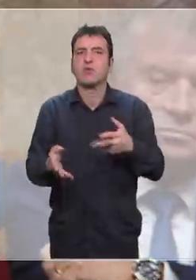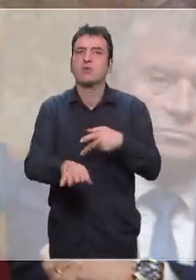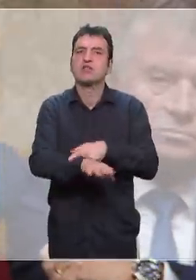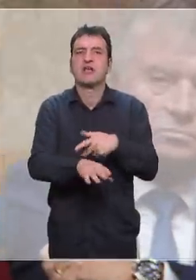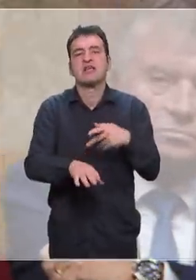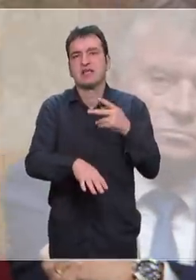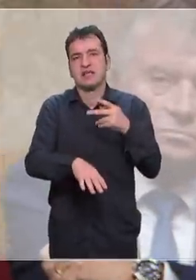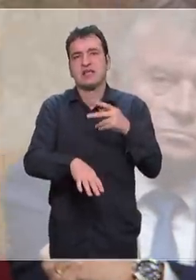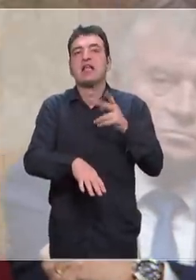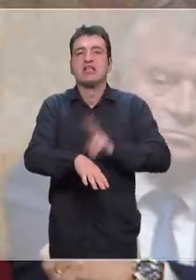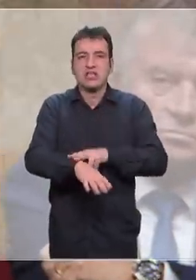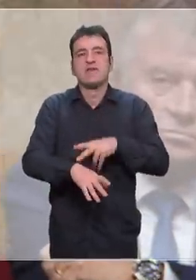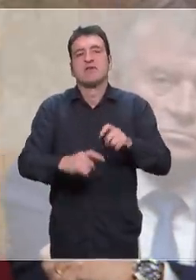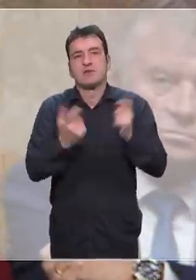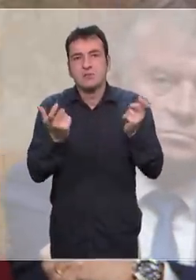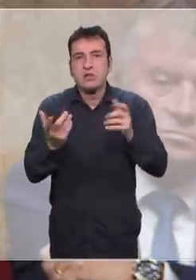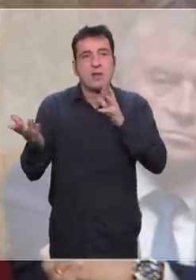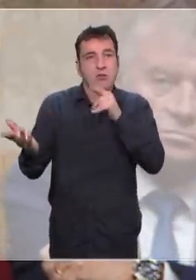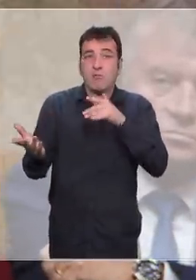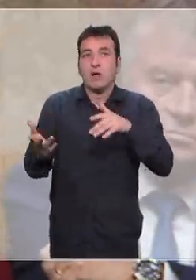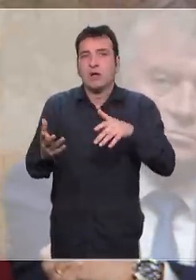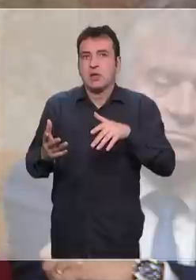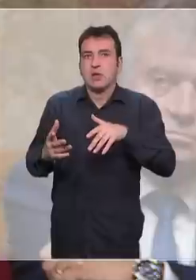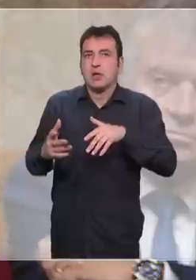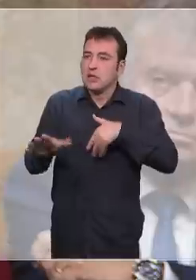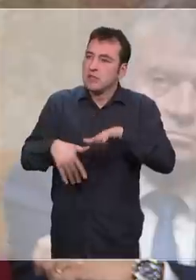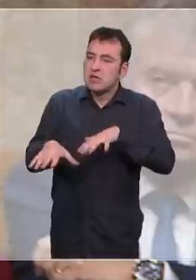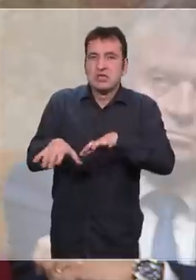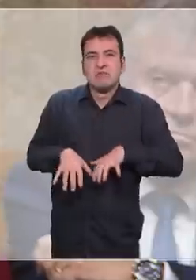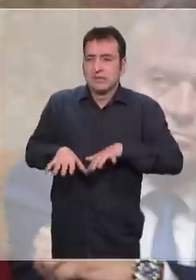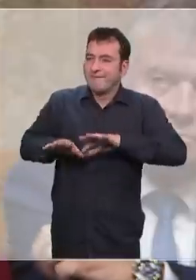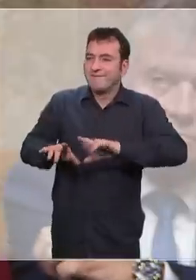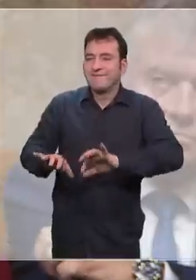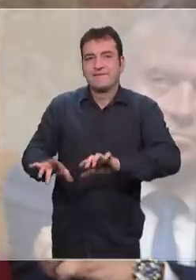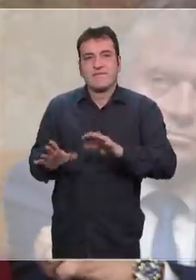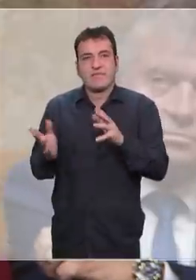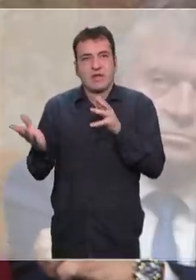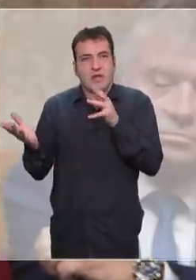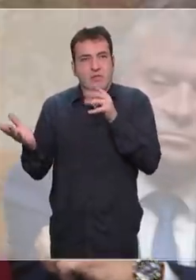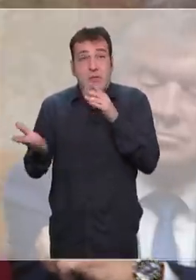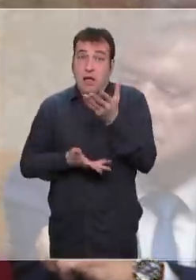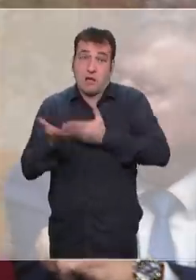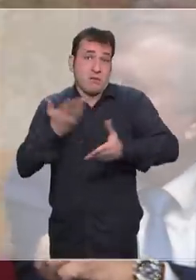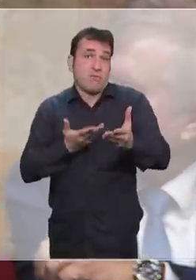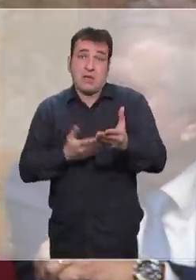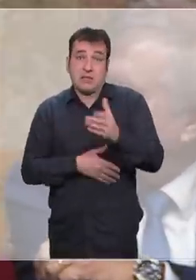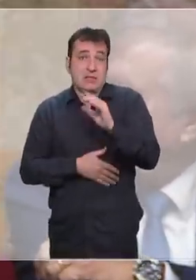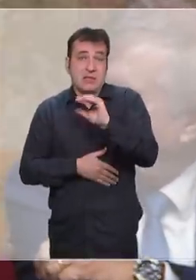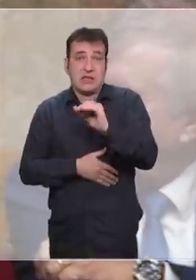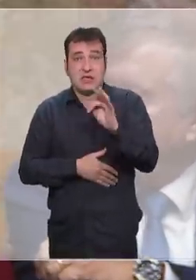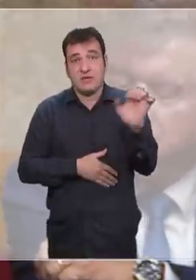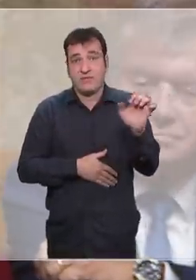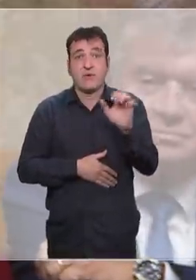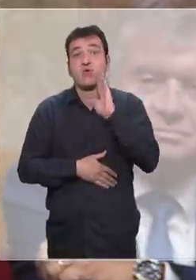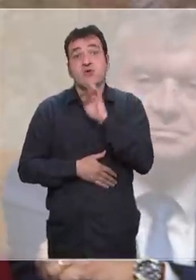formalités. Le guichet unique ne semble donc pas en mesure de remplacer entièrement les CFE au 1er janvier prochain. En réalité,